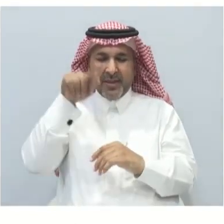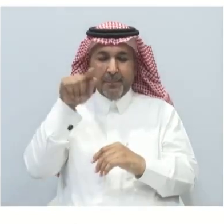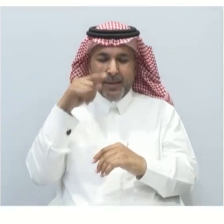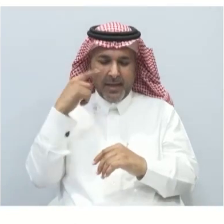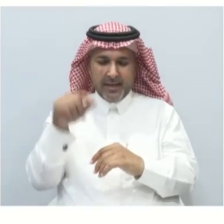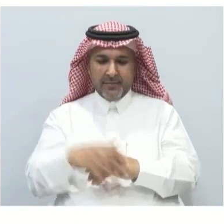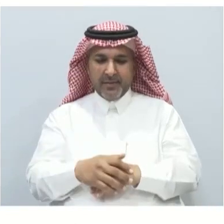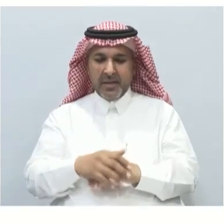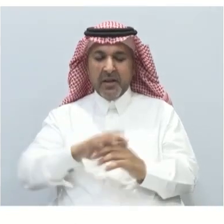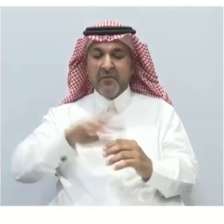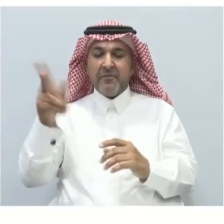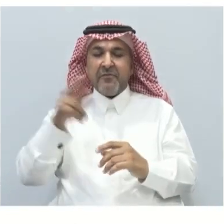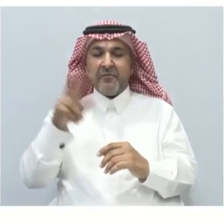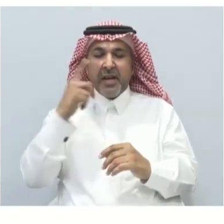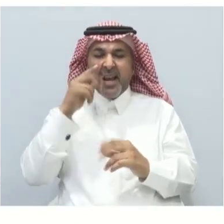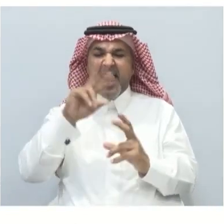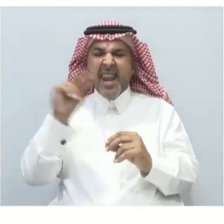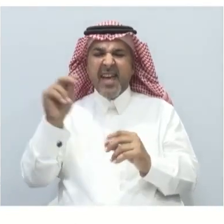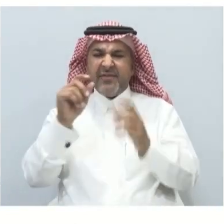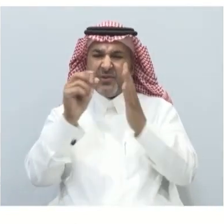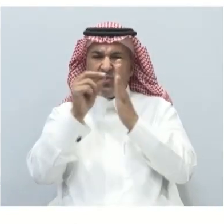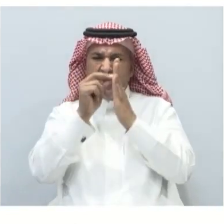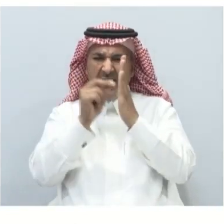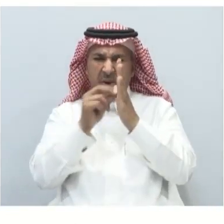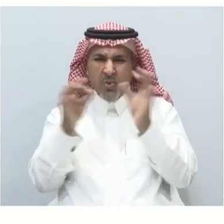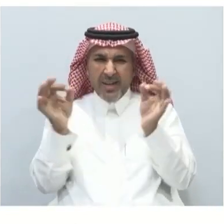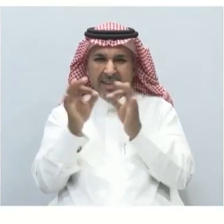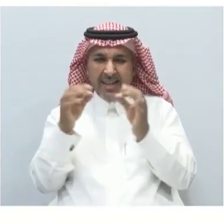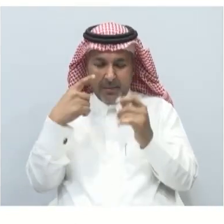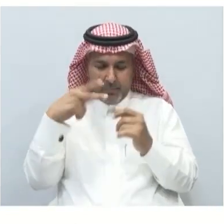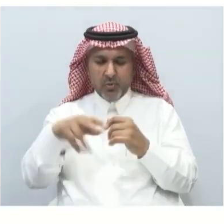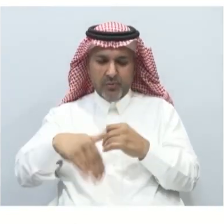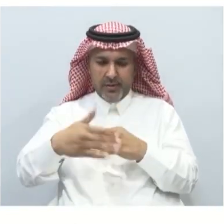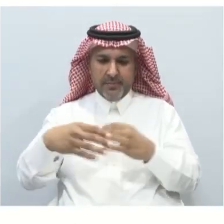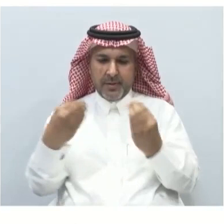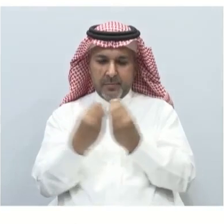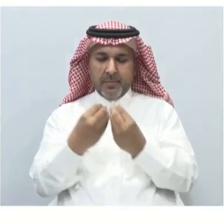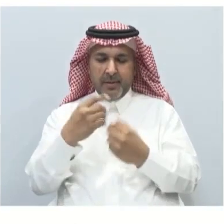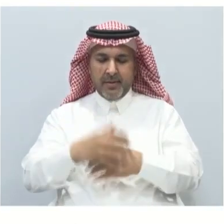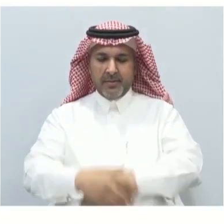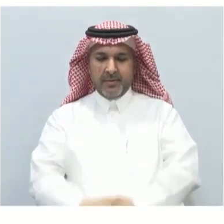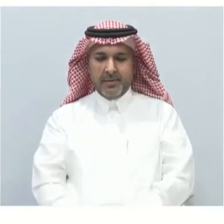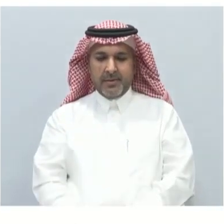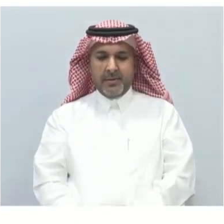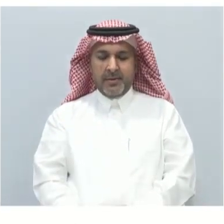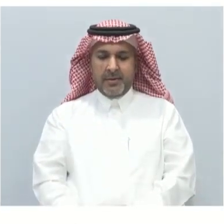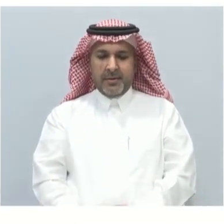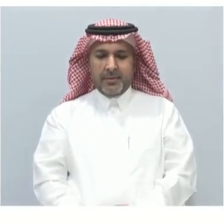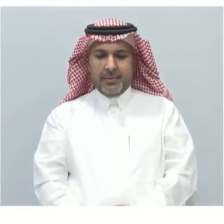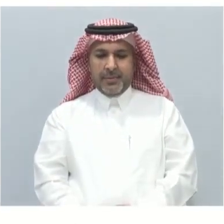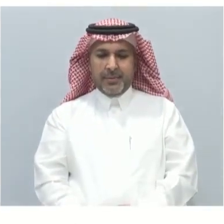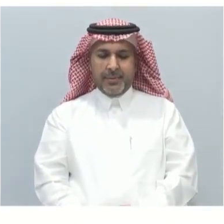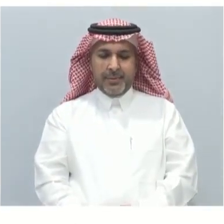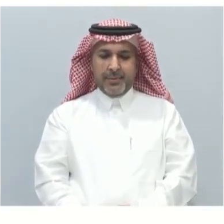اللي اختلف معنا في مساله الربح المركب ان احنا قسمنا الار على ان وضربنا ال ان في ايش في تي والسبب في ذلك